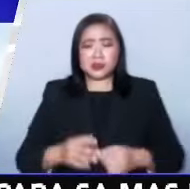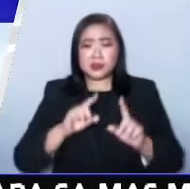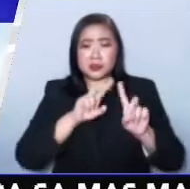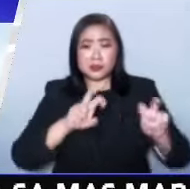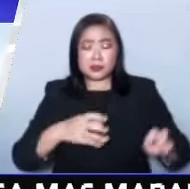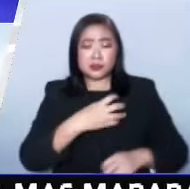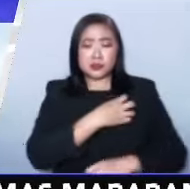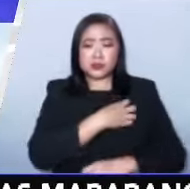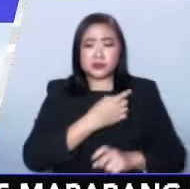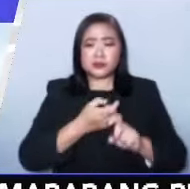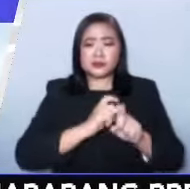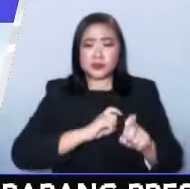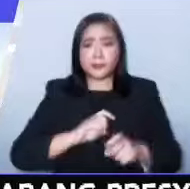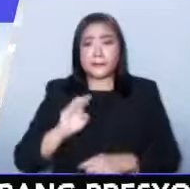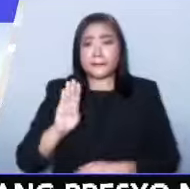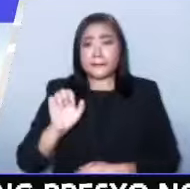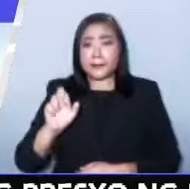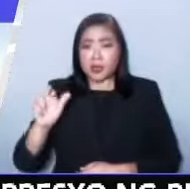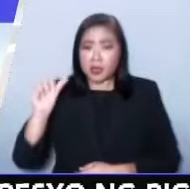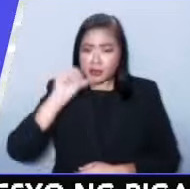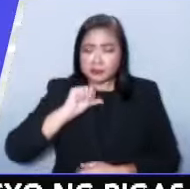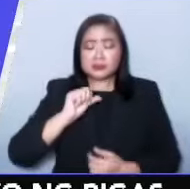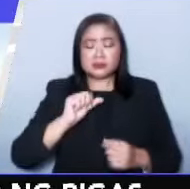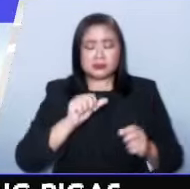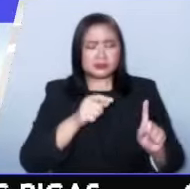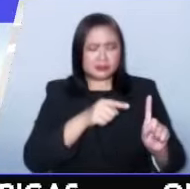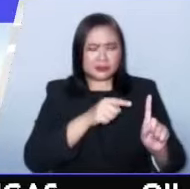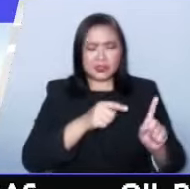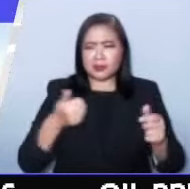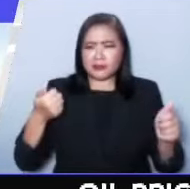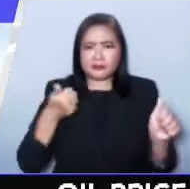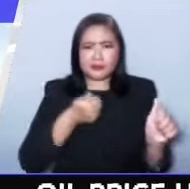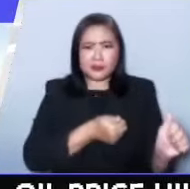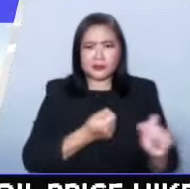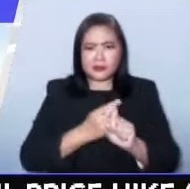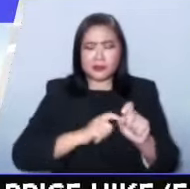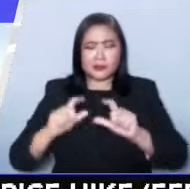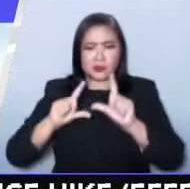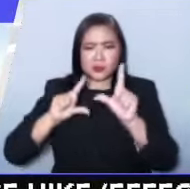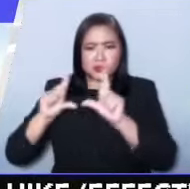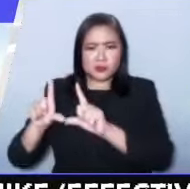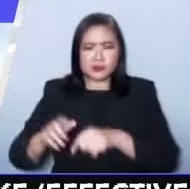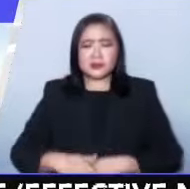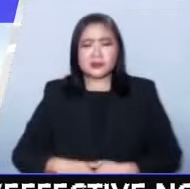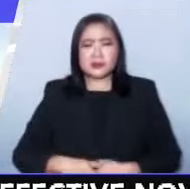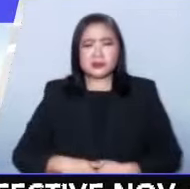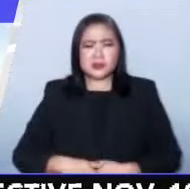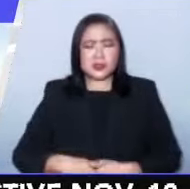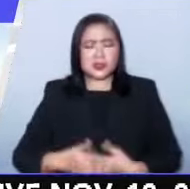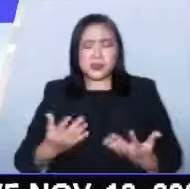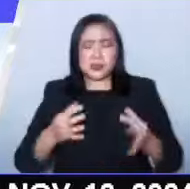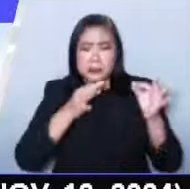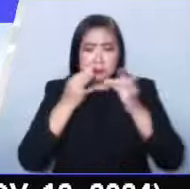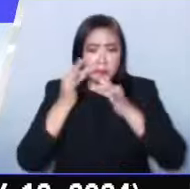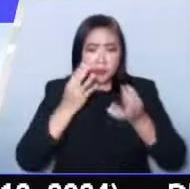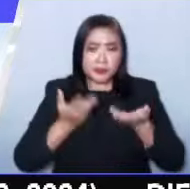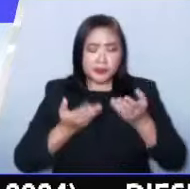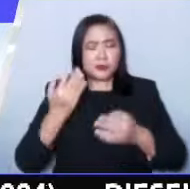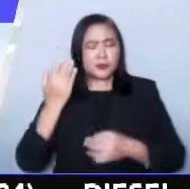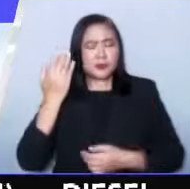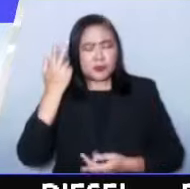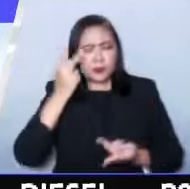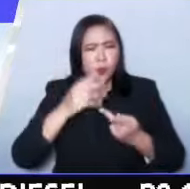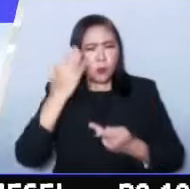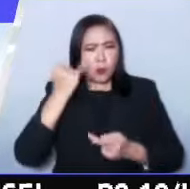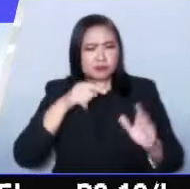isang bar ang grupo ng biktima at sinundan sila ng mga suspect. Illegal na droga ang isa sa mga tinitingnang motibo sa krimen. May 5